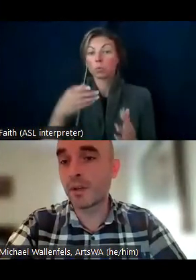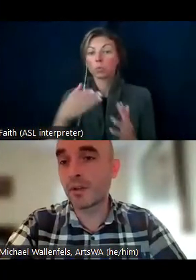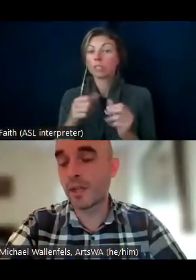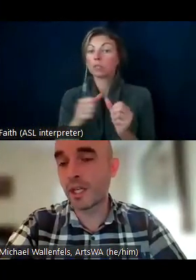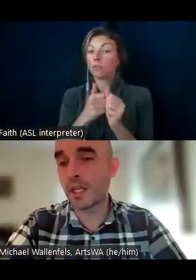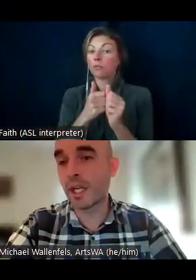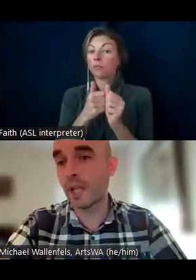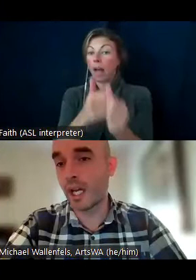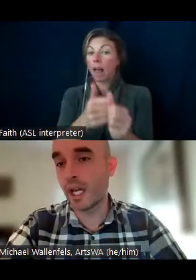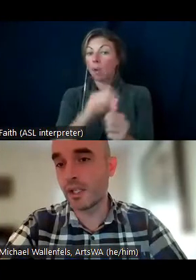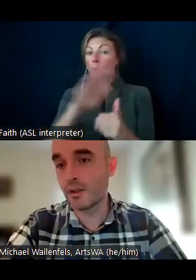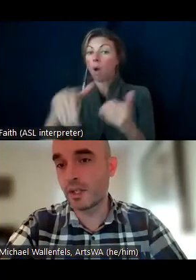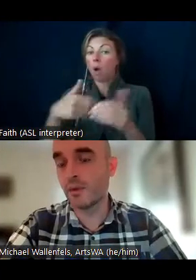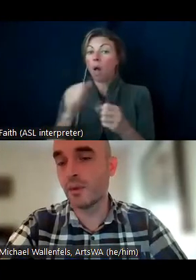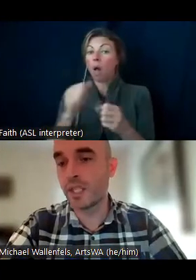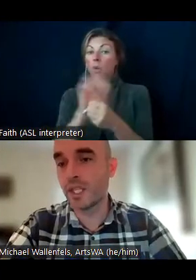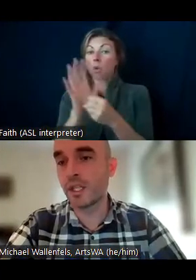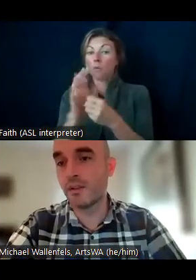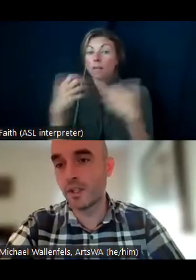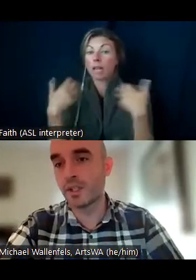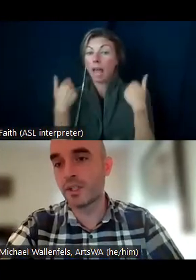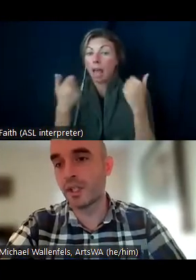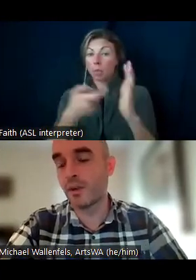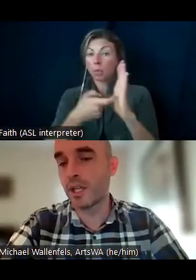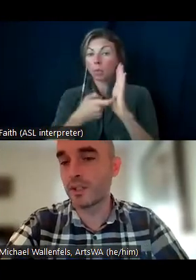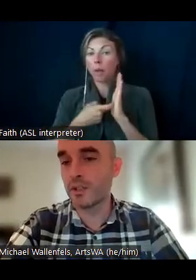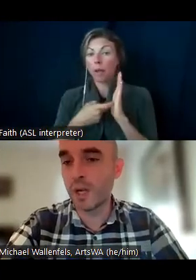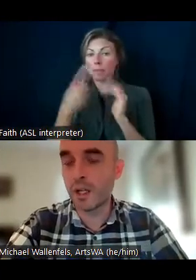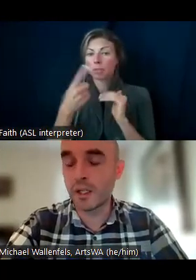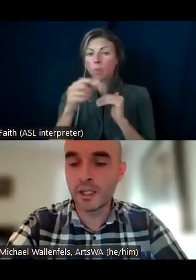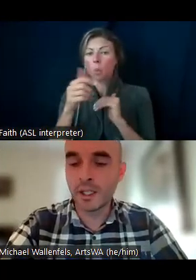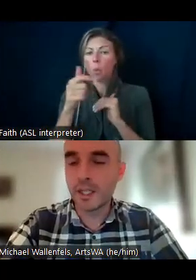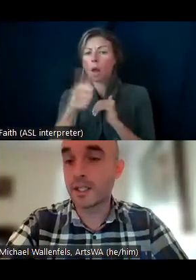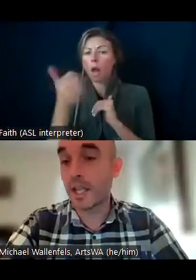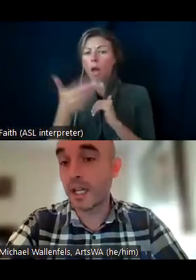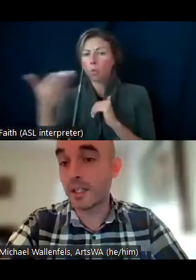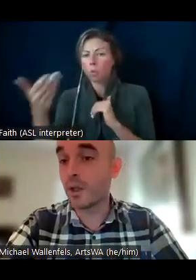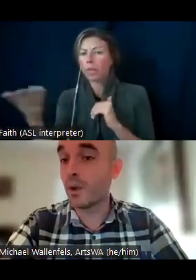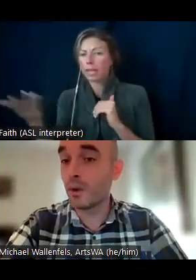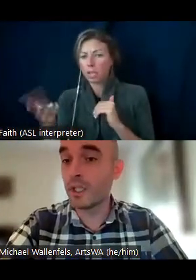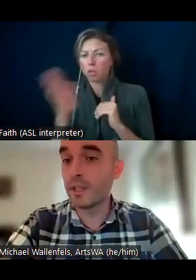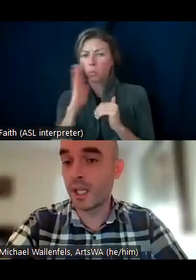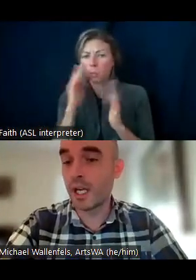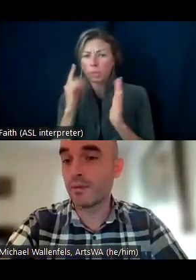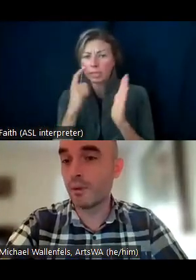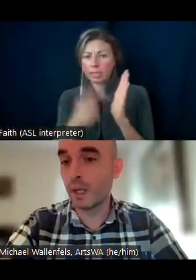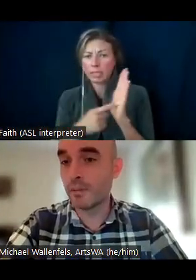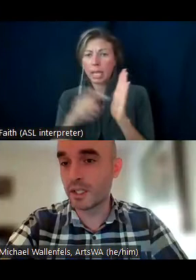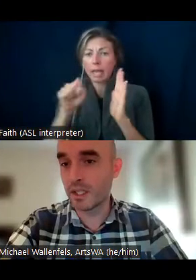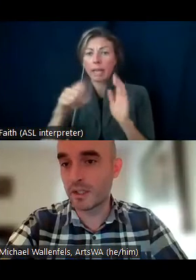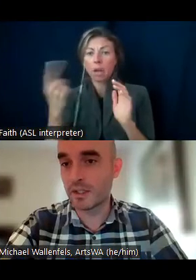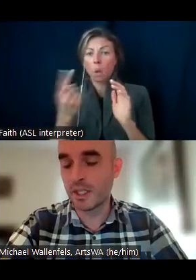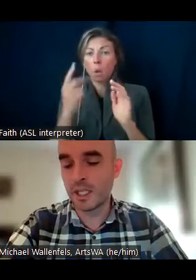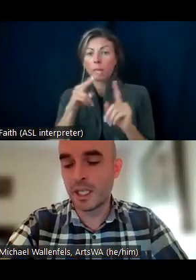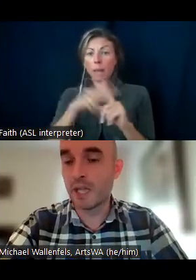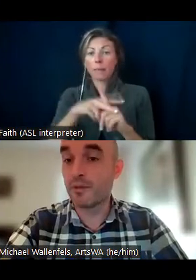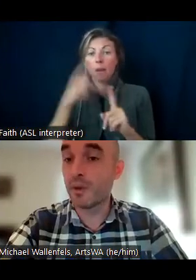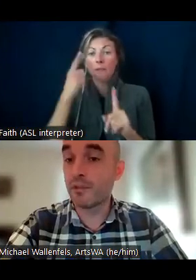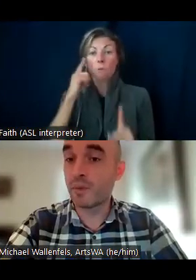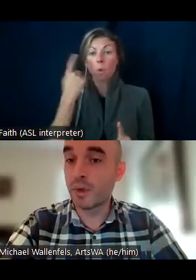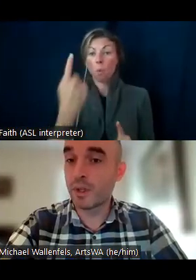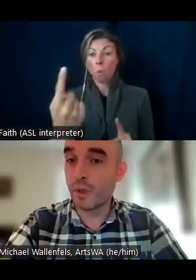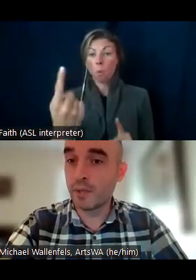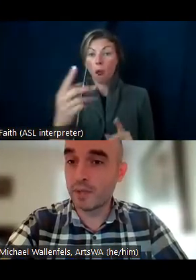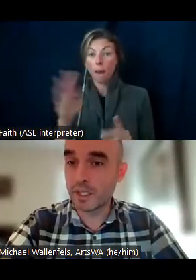그래. 모든 코비드-19 준수 건강 요구 조건을 다 지켜야 되고요.